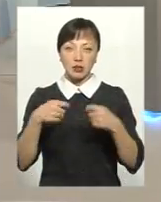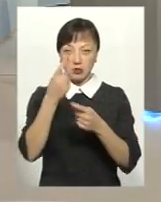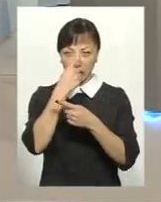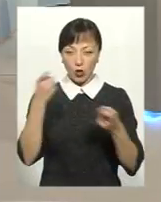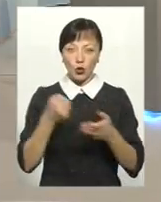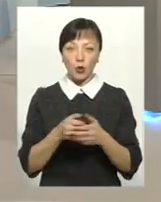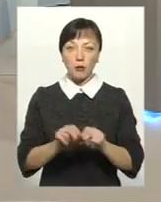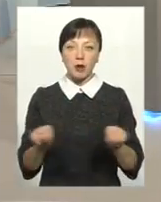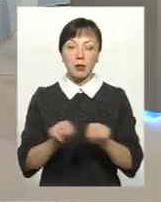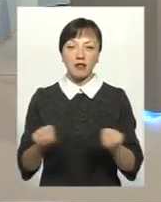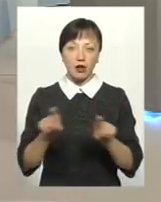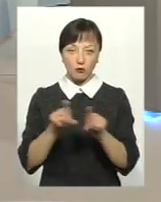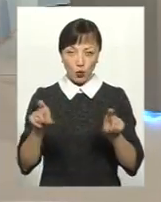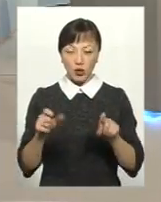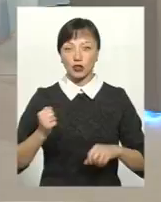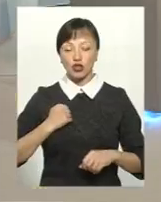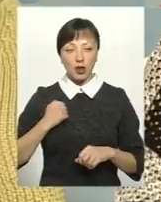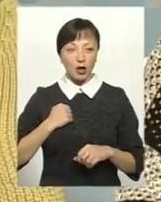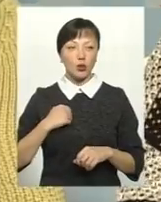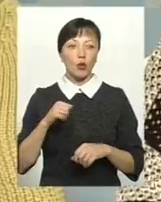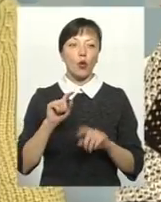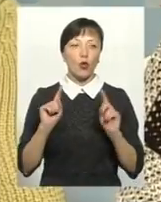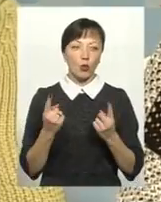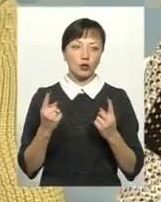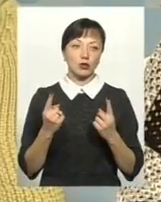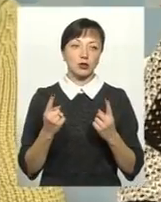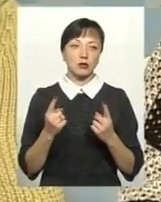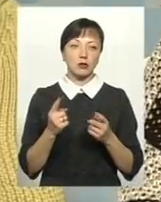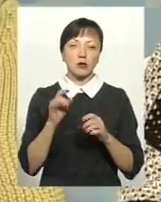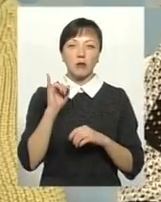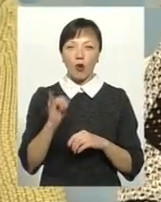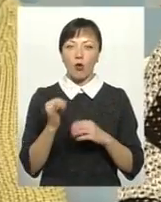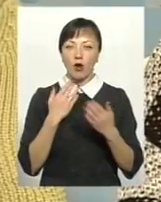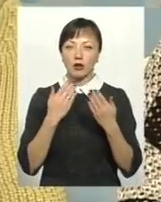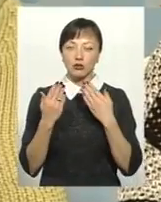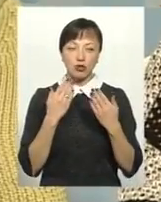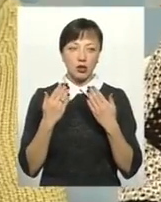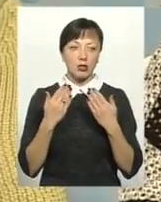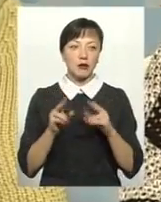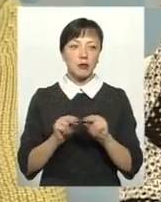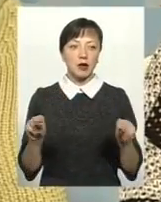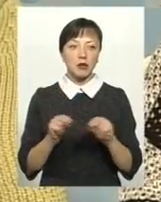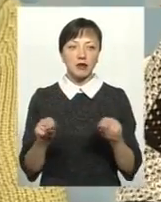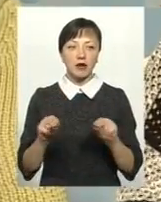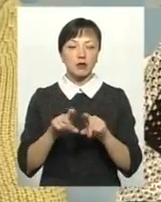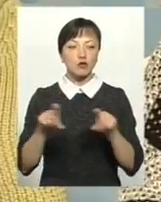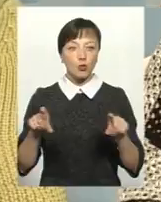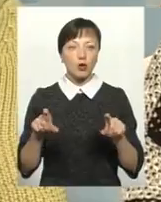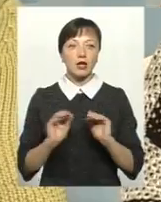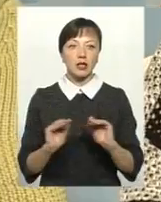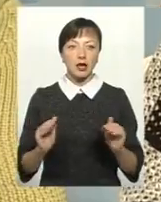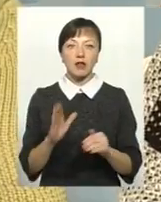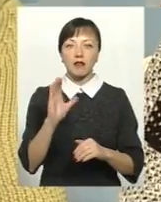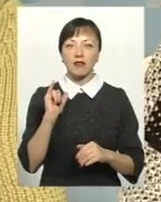до преподавателей в школах. К сожалению, очень негативное отношение преподавателей в школах к детям,